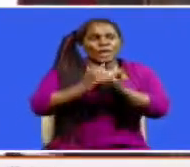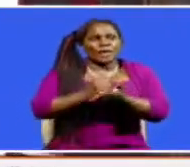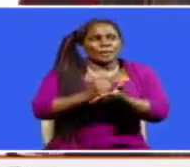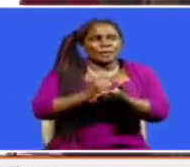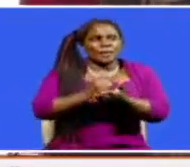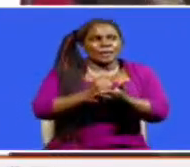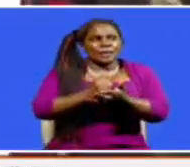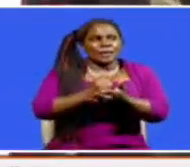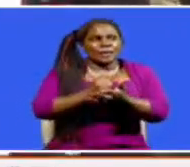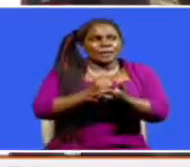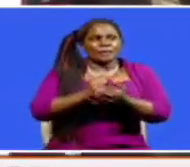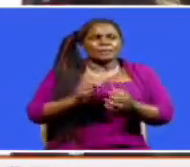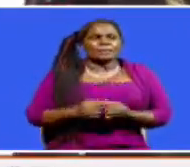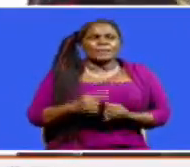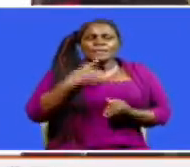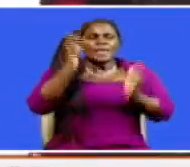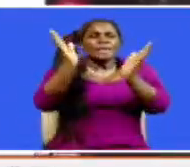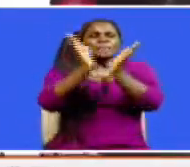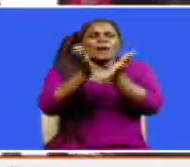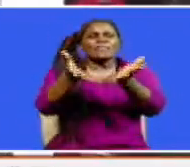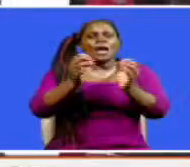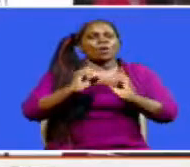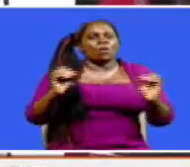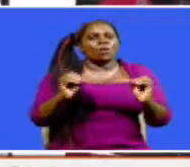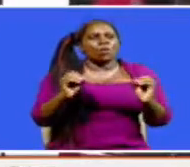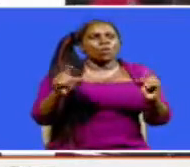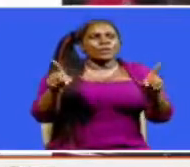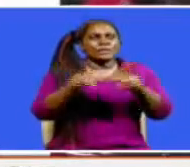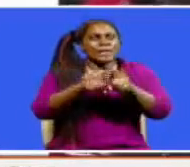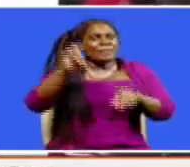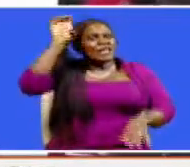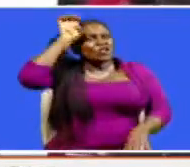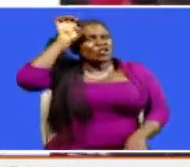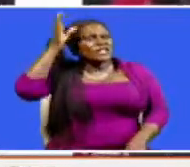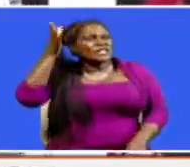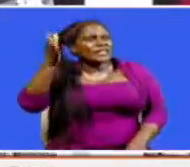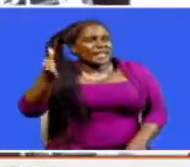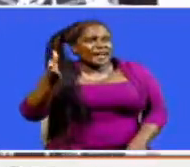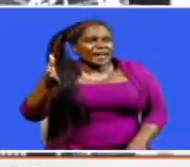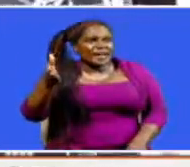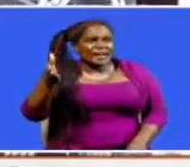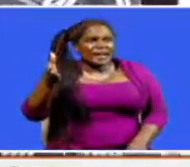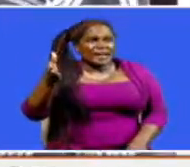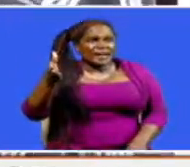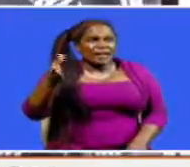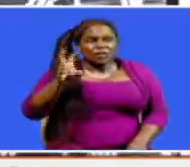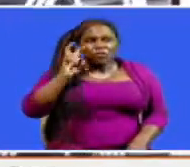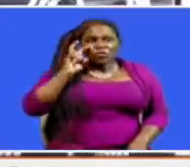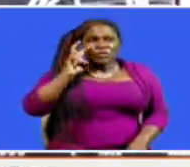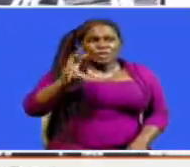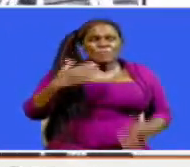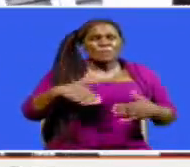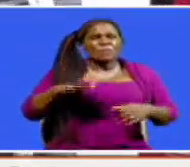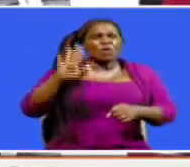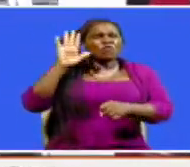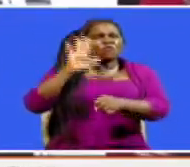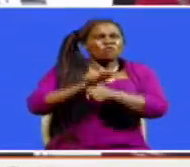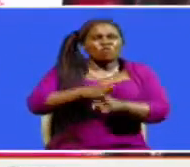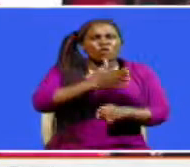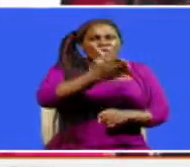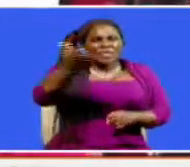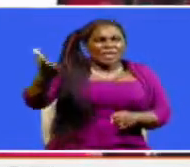tusianze kusema ati hakuna infrastructure. Kwa sababu pia ukienda Eldoret, saile mbio ziko, tunaonaga watu wamejaa kila